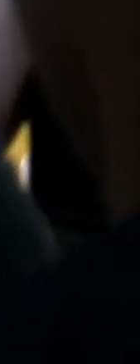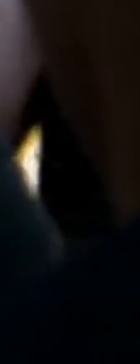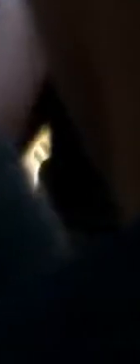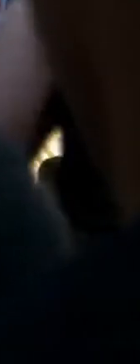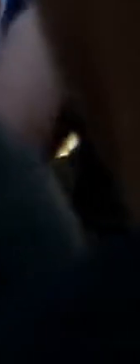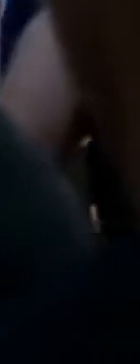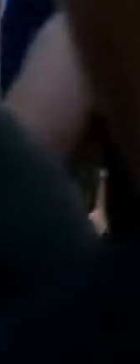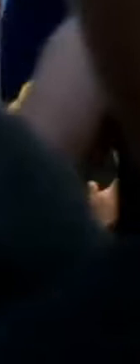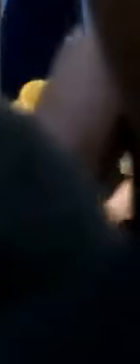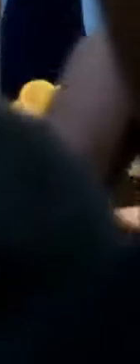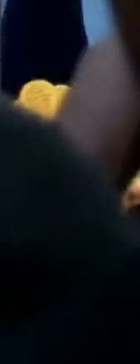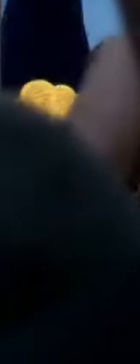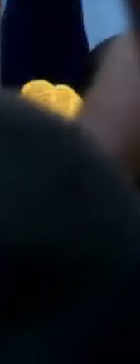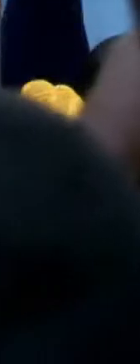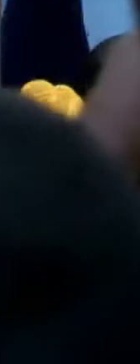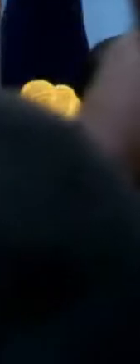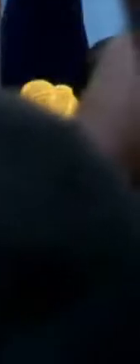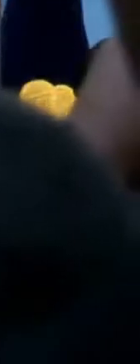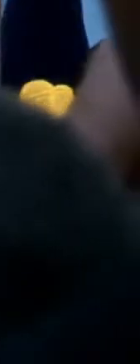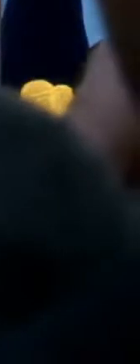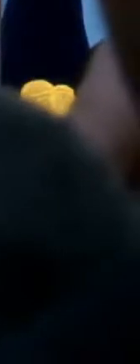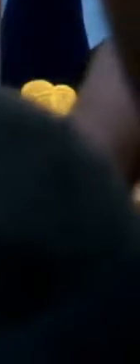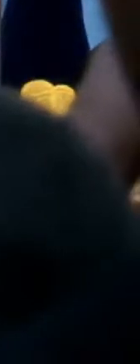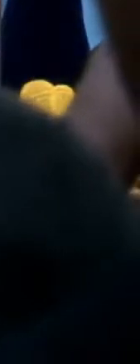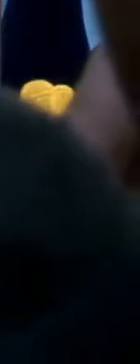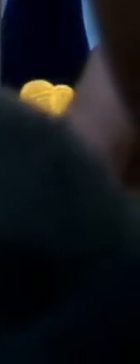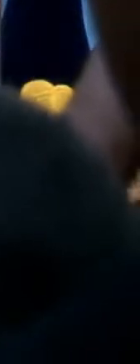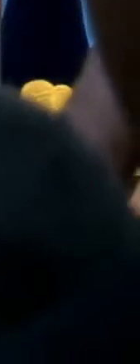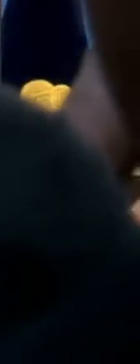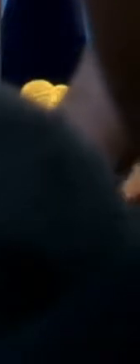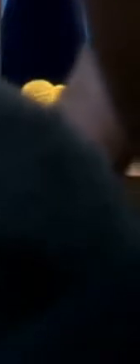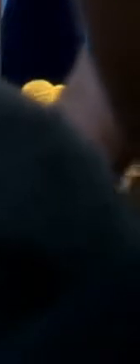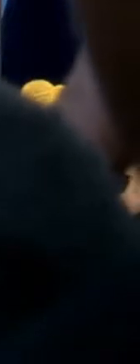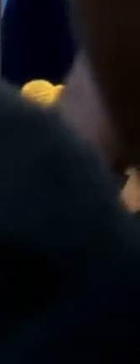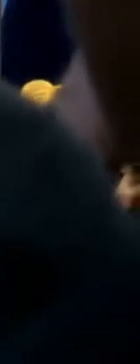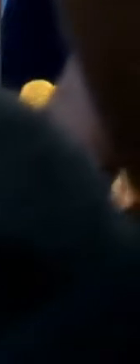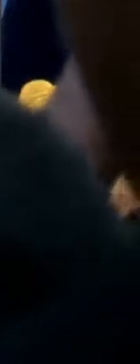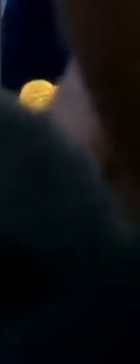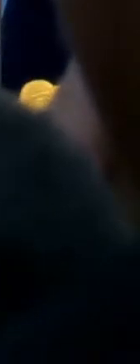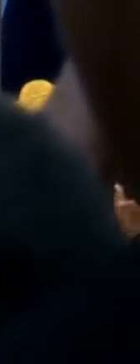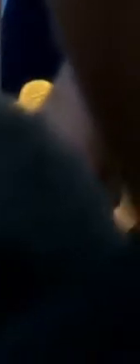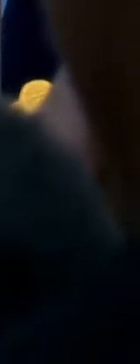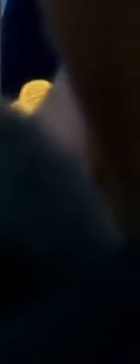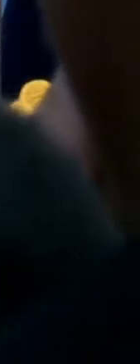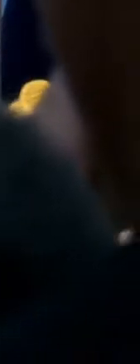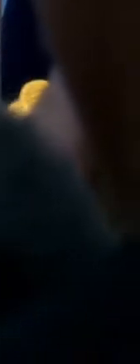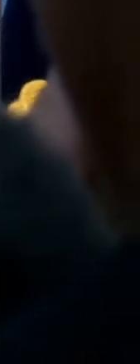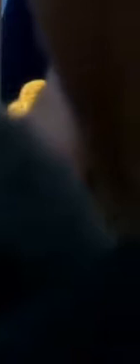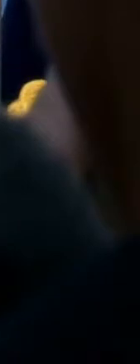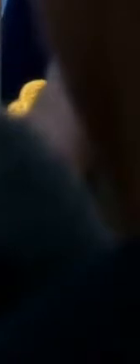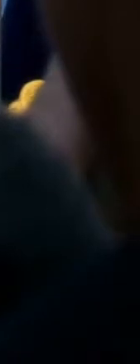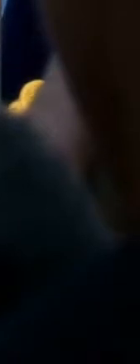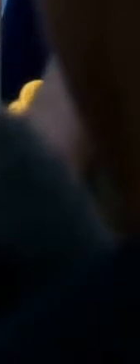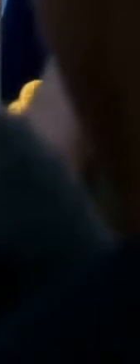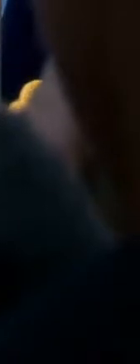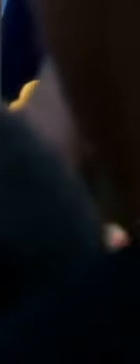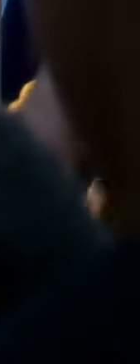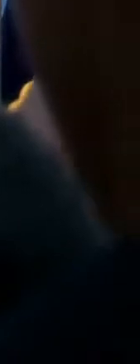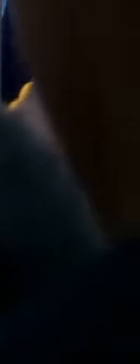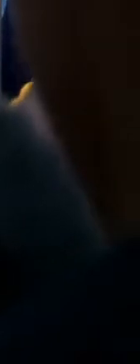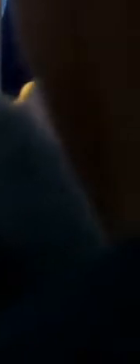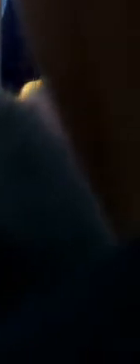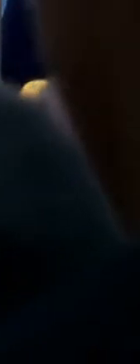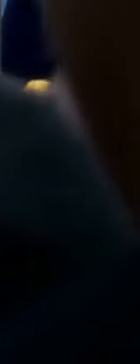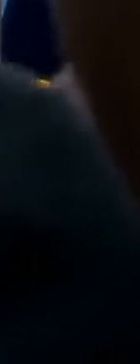일부 주장을 짐 소동 배 하여 국민을 호도하고 있습니다 더불어 민주당과